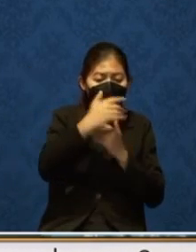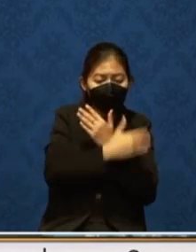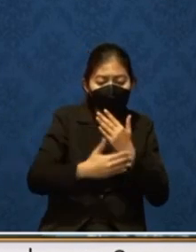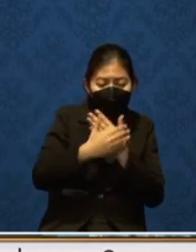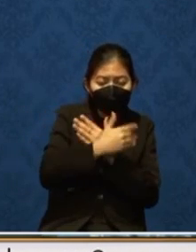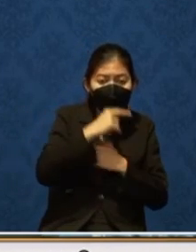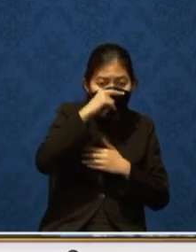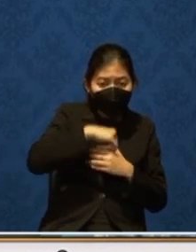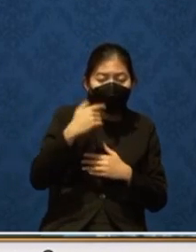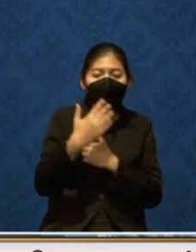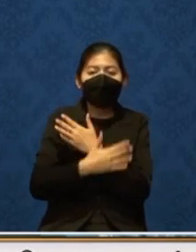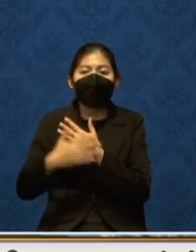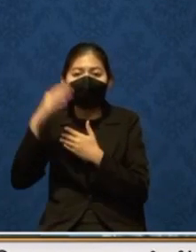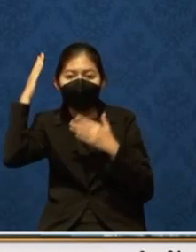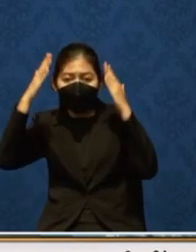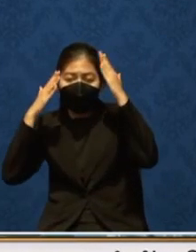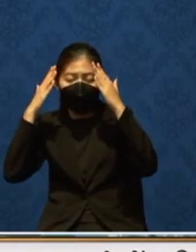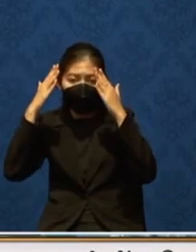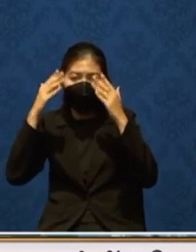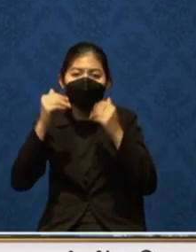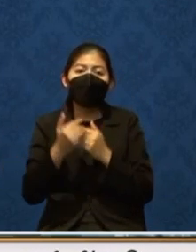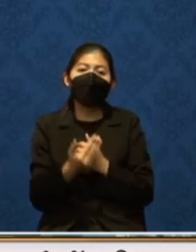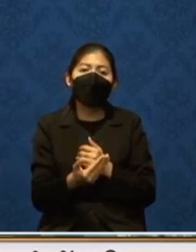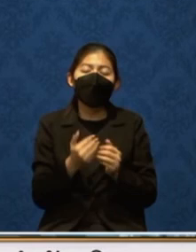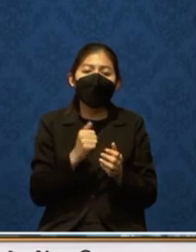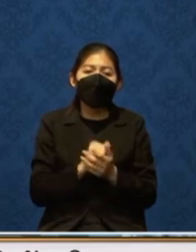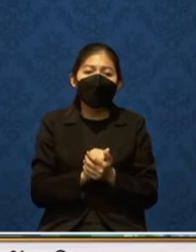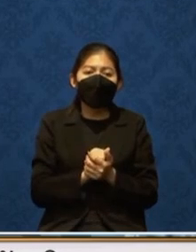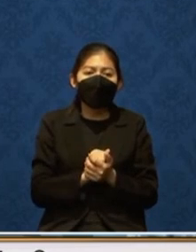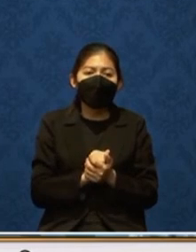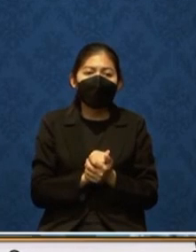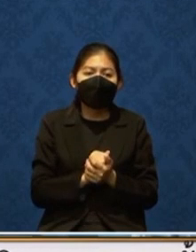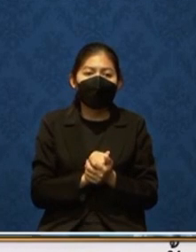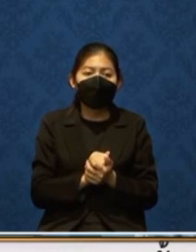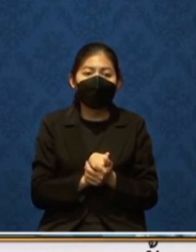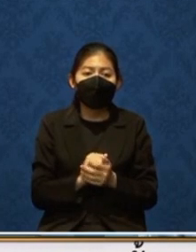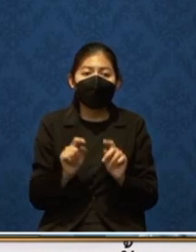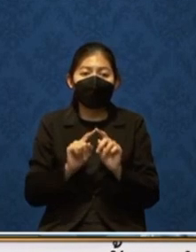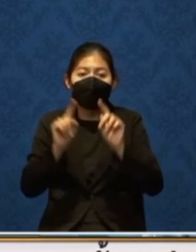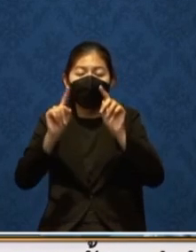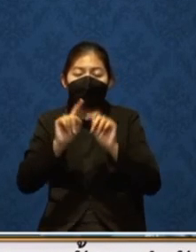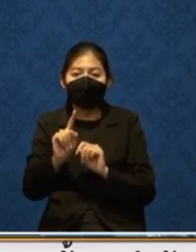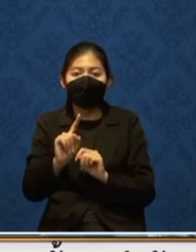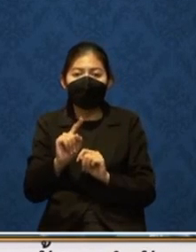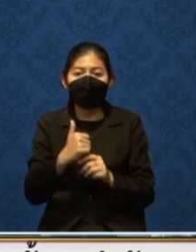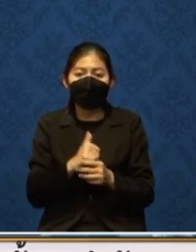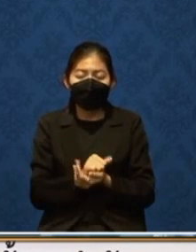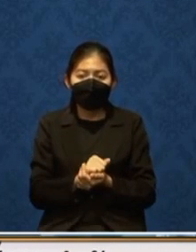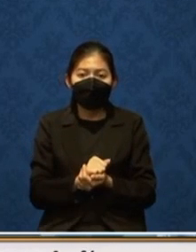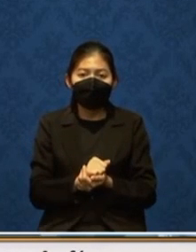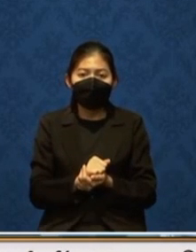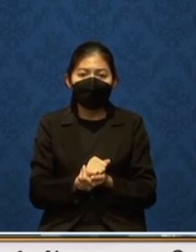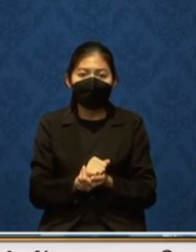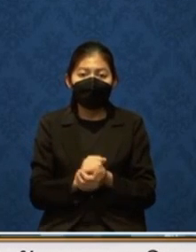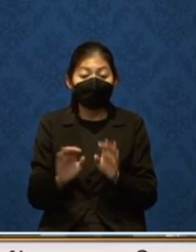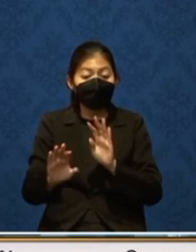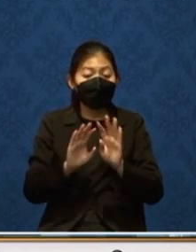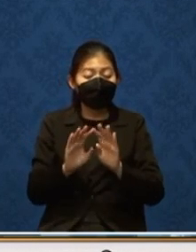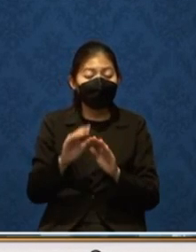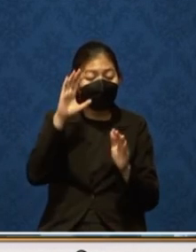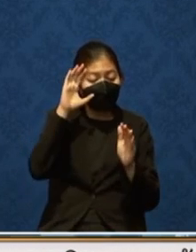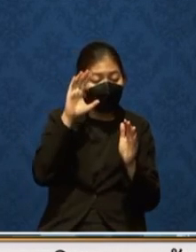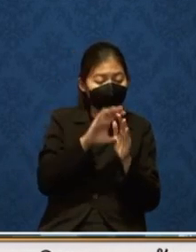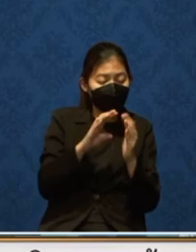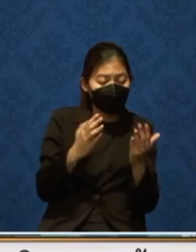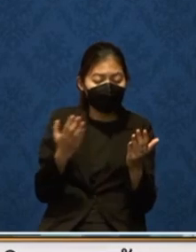และเมเรเร็นี้ก็ฮือหานะครั รถไฟในสวของราวนะครับมาดูกนครัวเขาทำอะไรนะครับของรถ